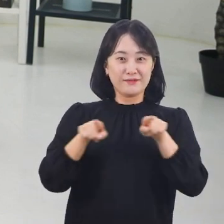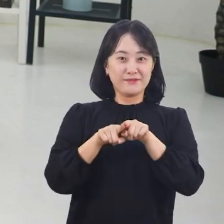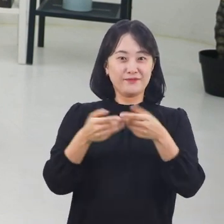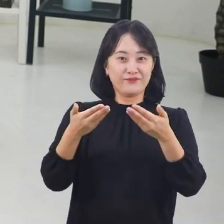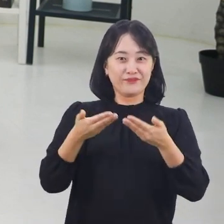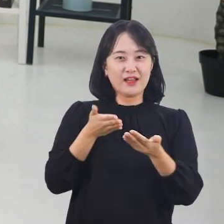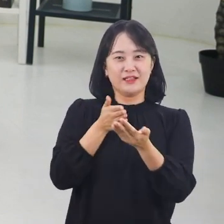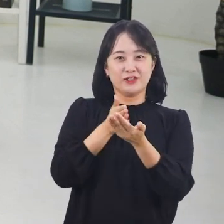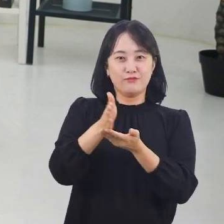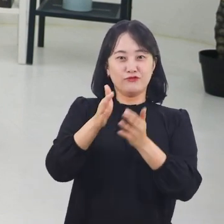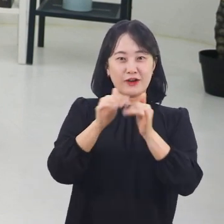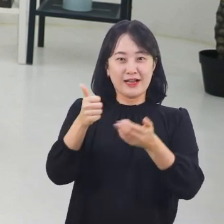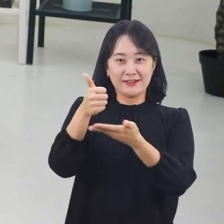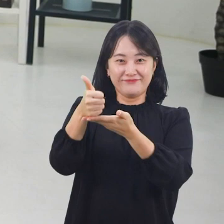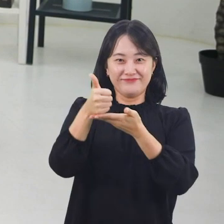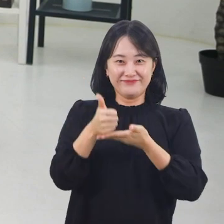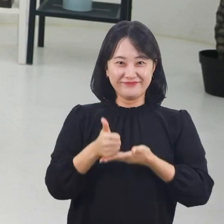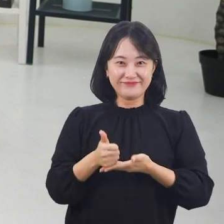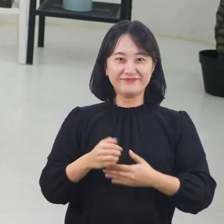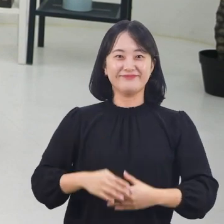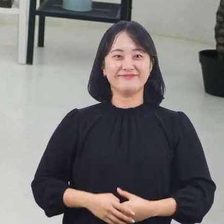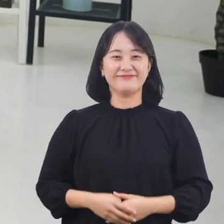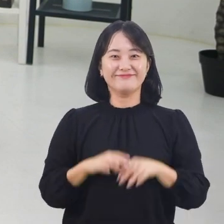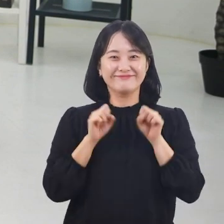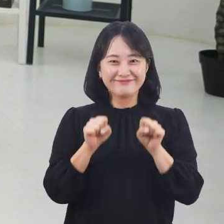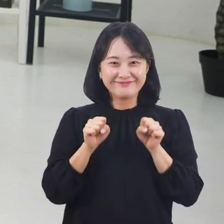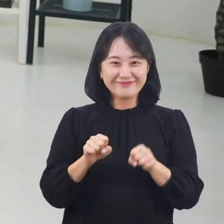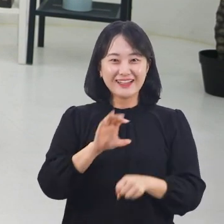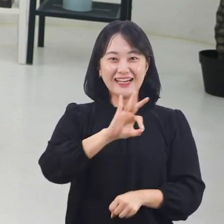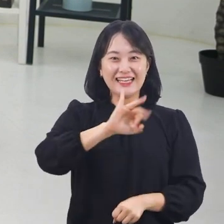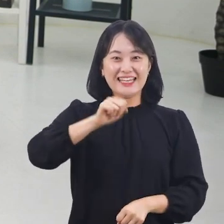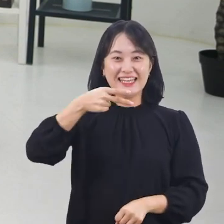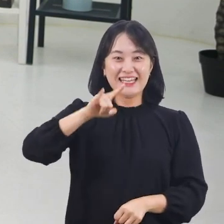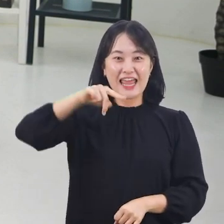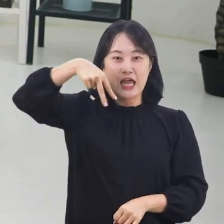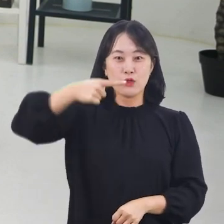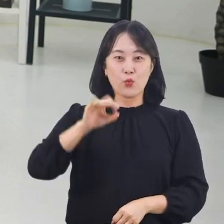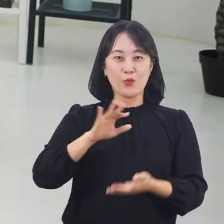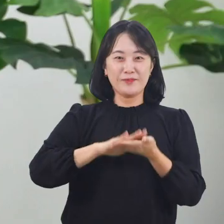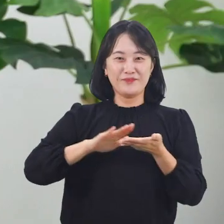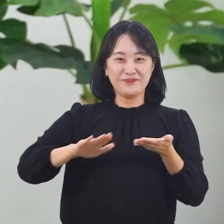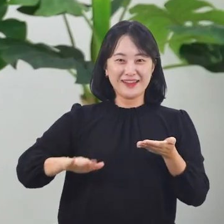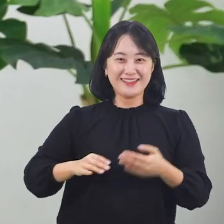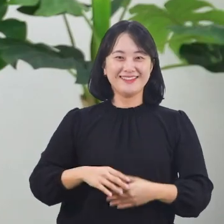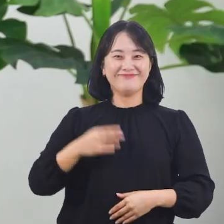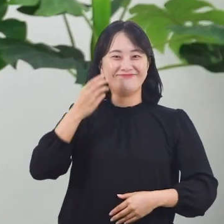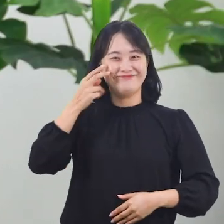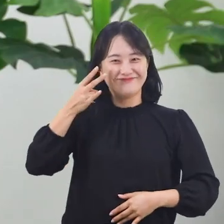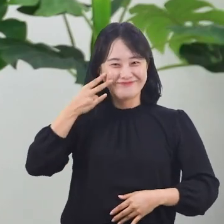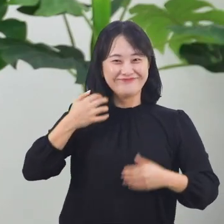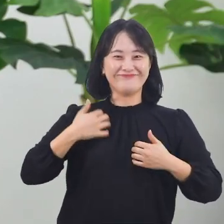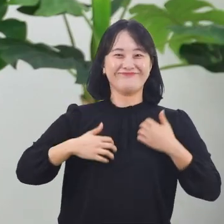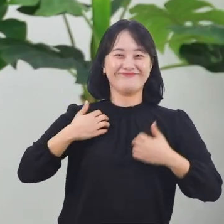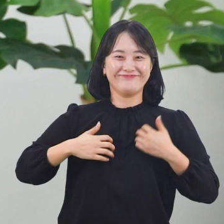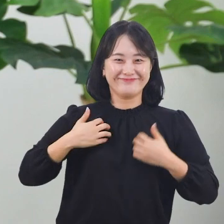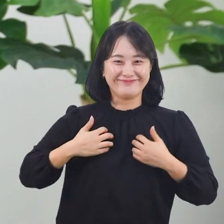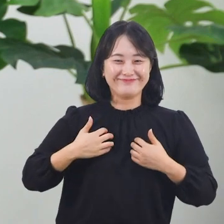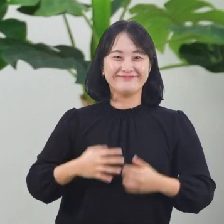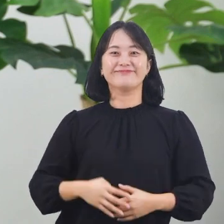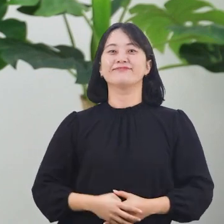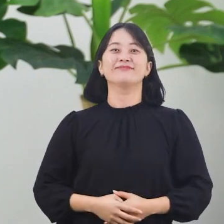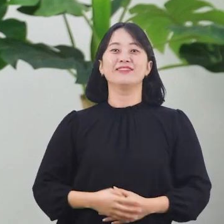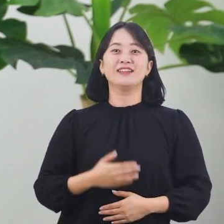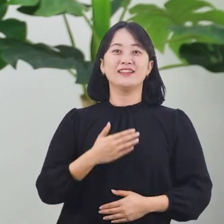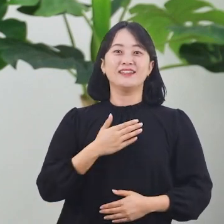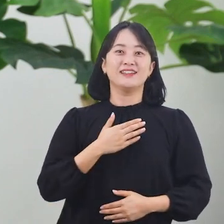해주실 전문가분 모셨습니다. 안녕하세요. 이대송입니다. 네, 반갑습니다, 선생님.